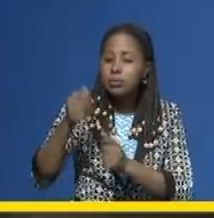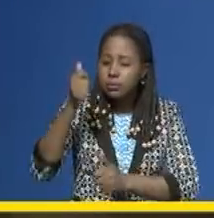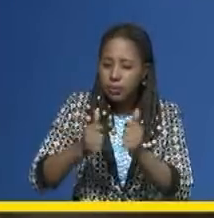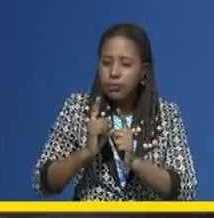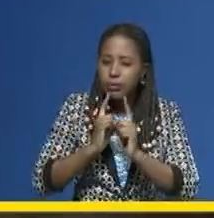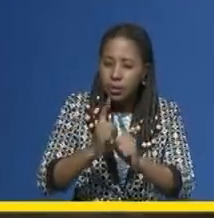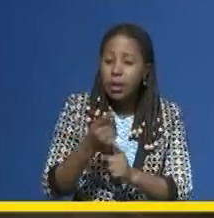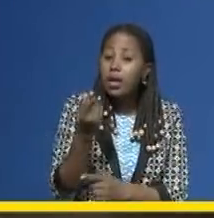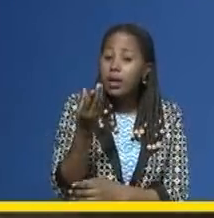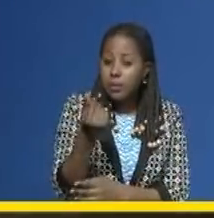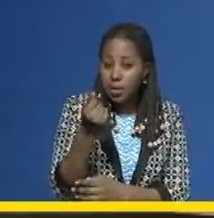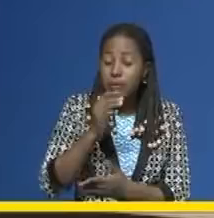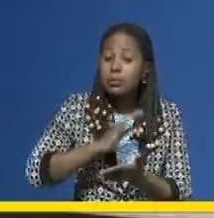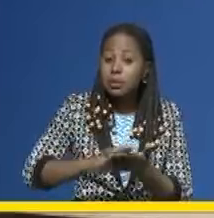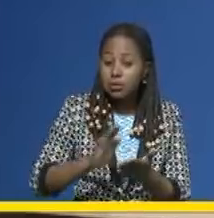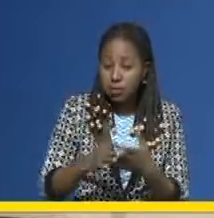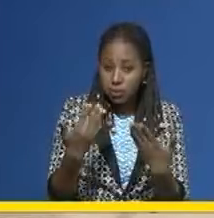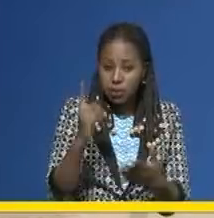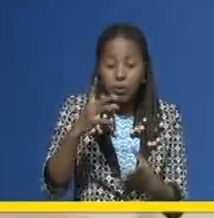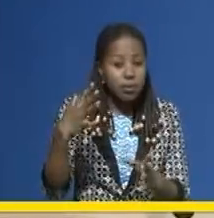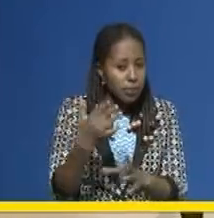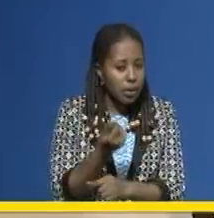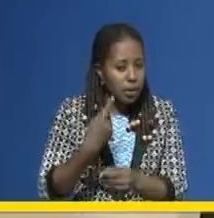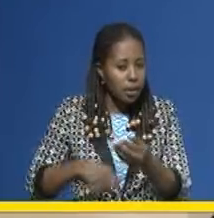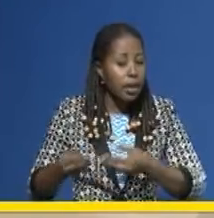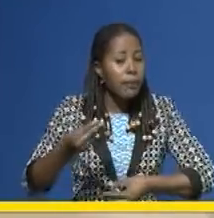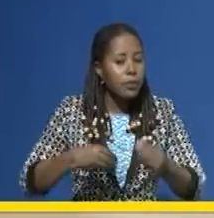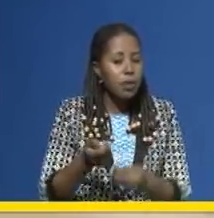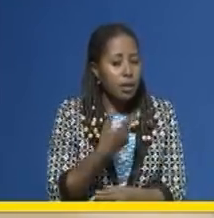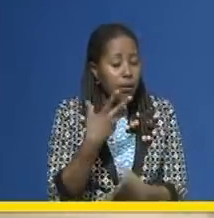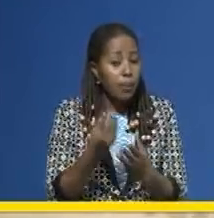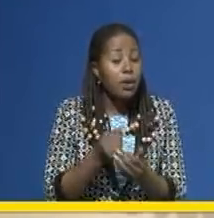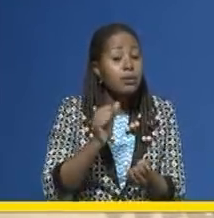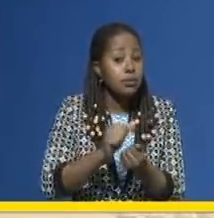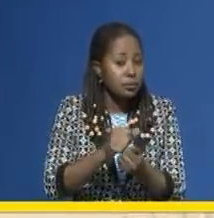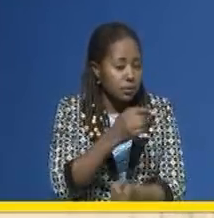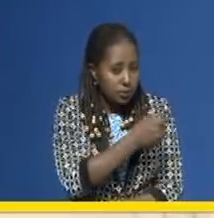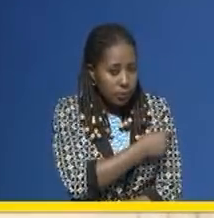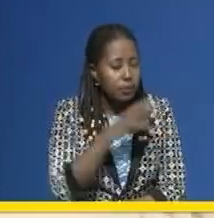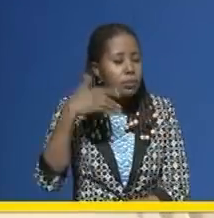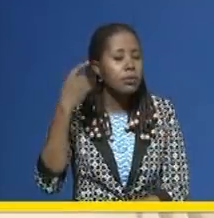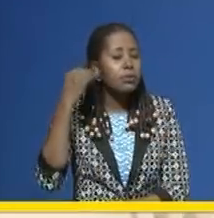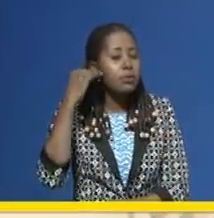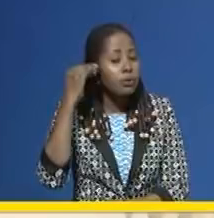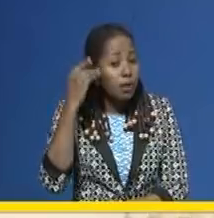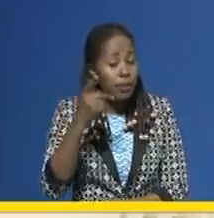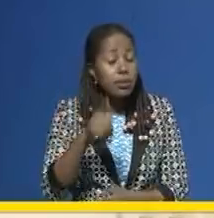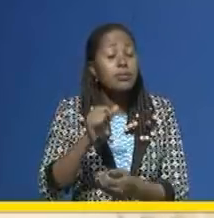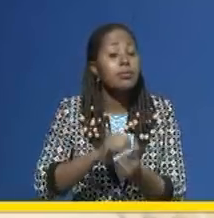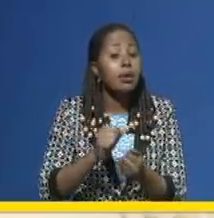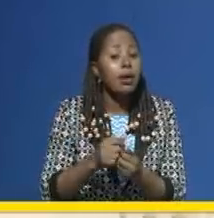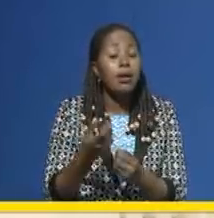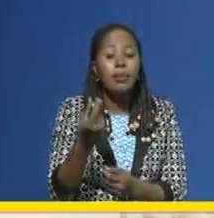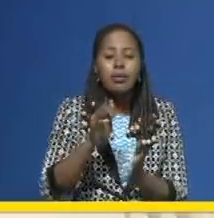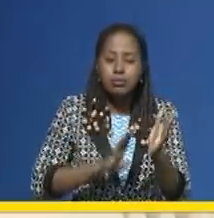kufuatilia mwenendo wa bei za vitakasa mikono ambavyo vinapatikana katika maduka ya dawa na vifaa tiba, baada ya kuwa na madai kuwa vifaa hivyo